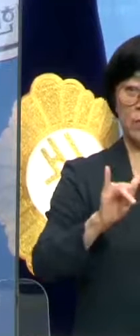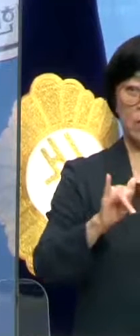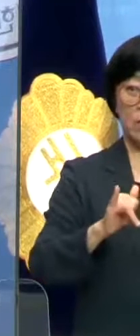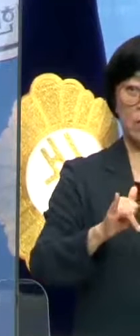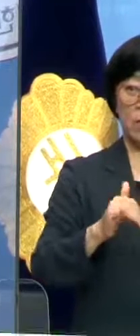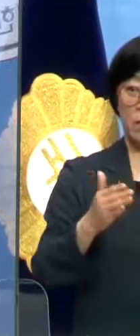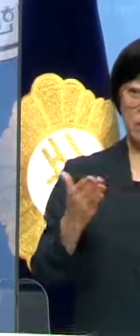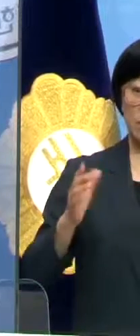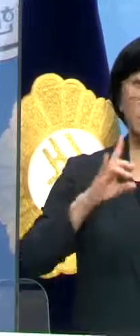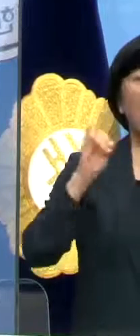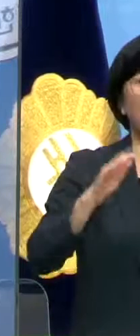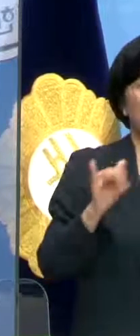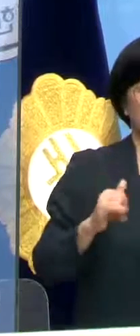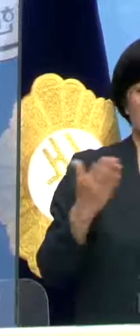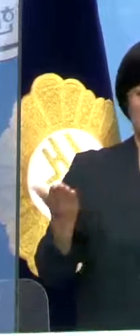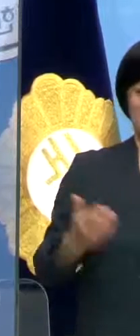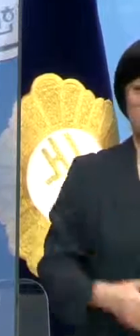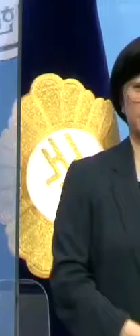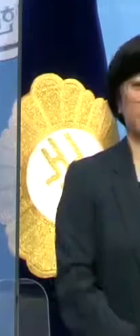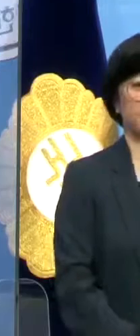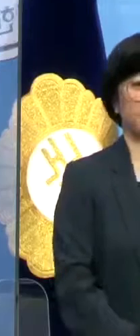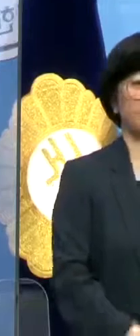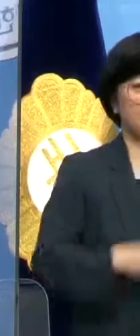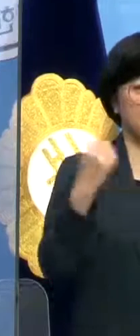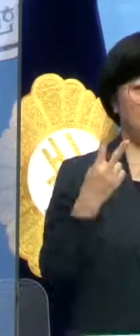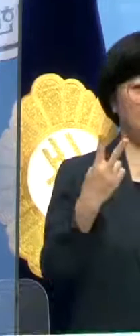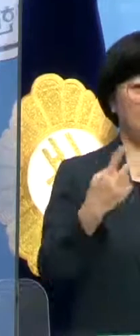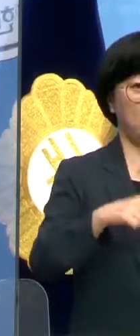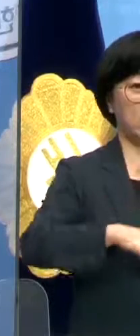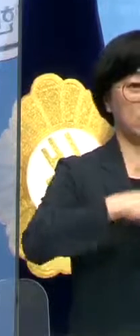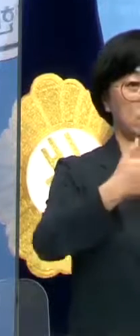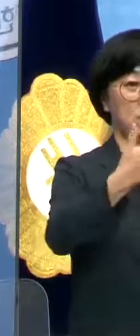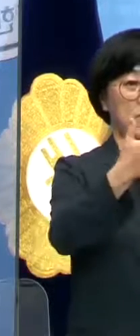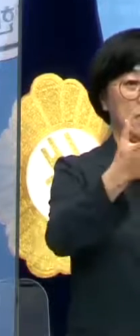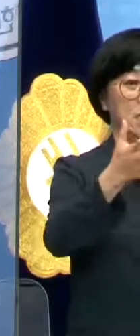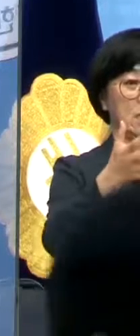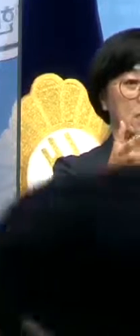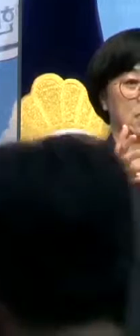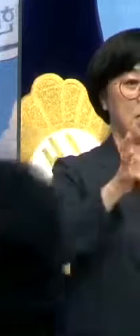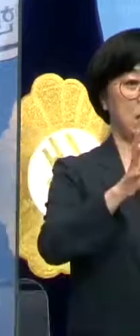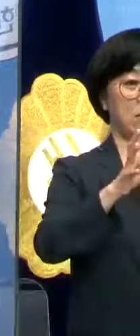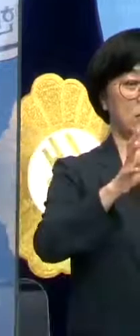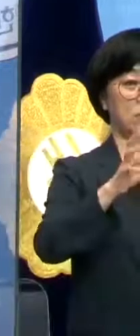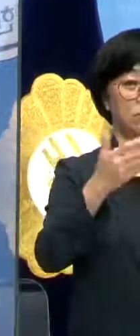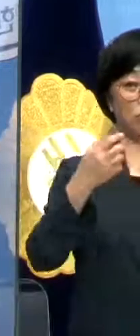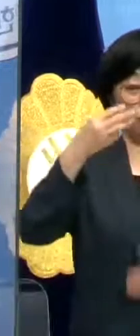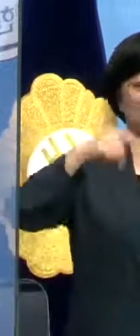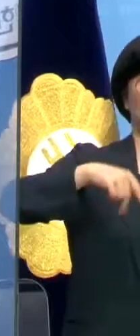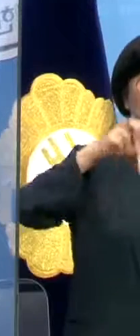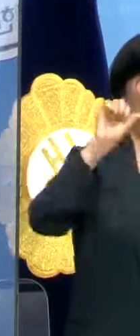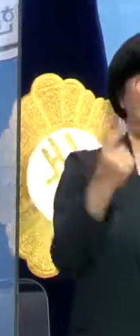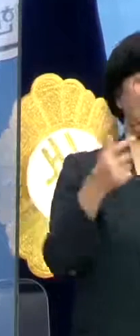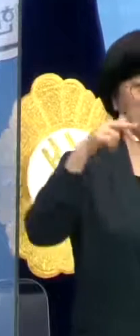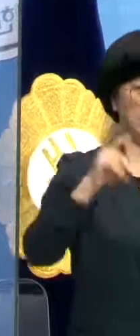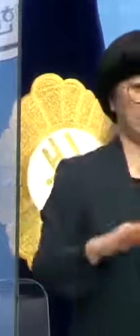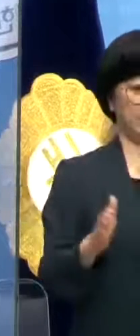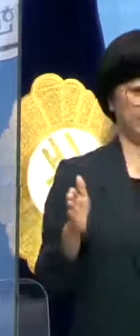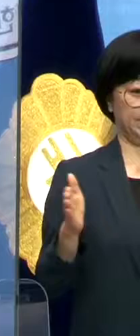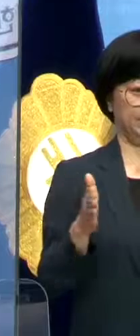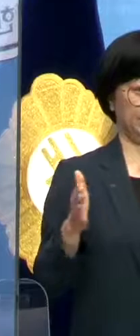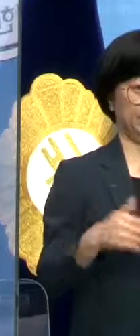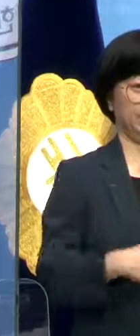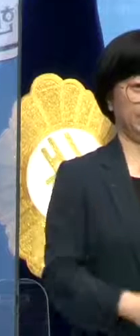루 암 3기 미 함께하고 계십니다 그리고 정의당 료 정 의원님 함께하고 계십니다 4 현수와 약간